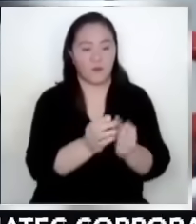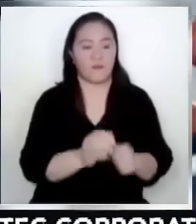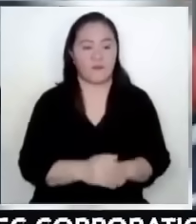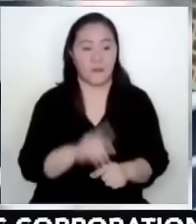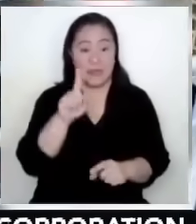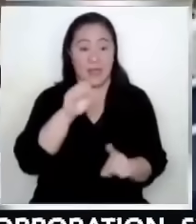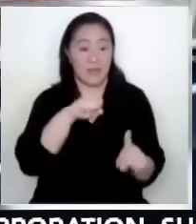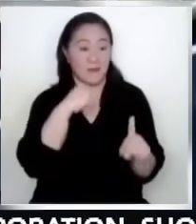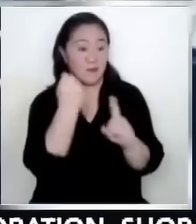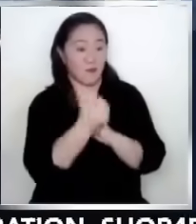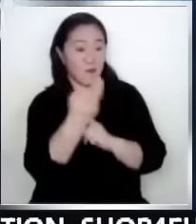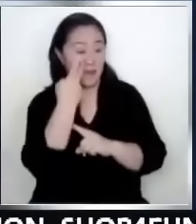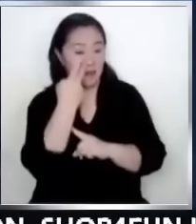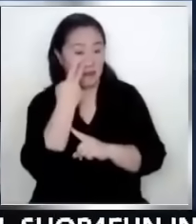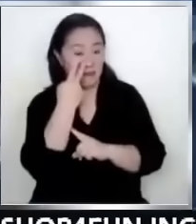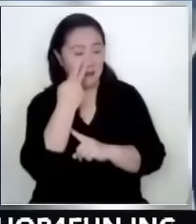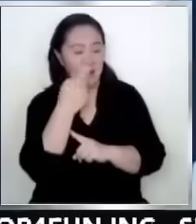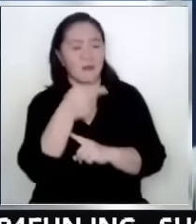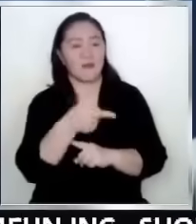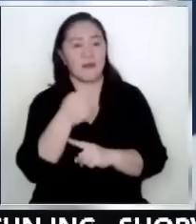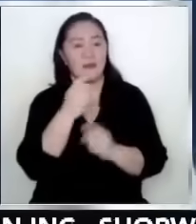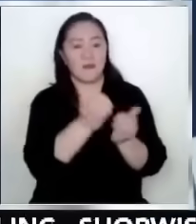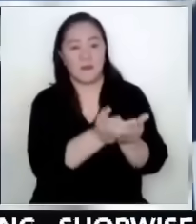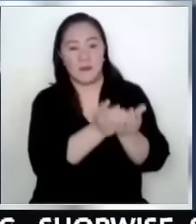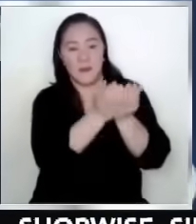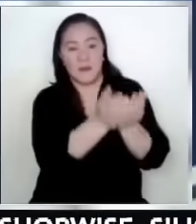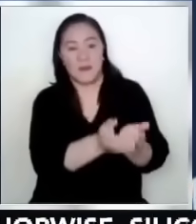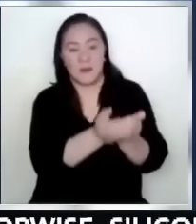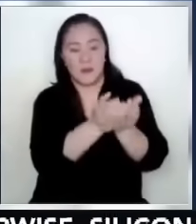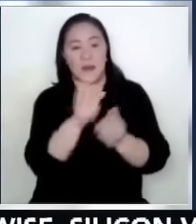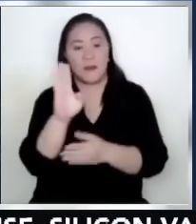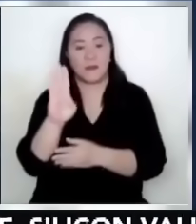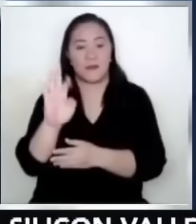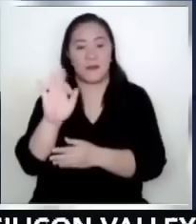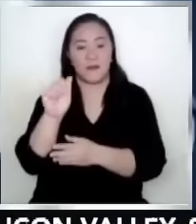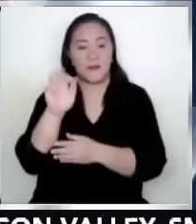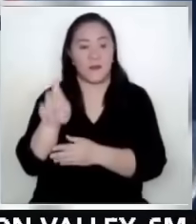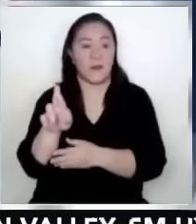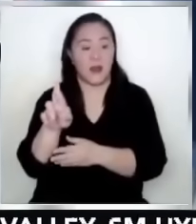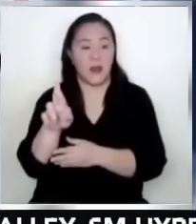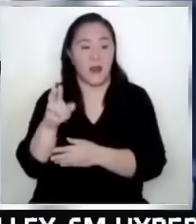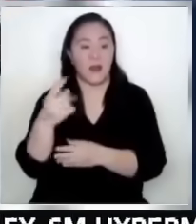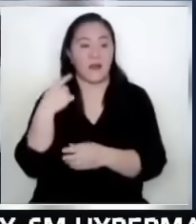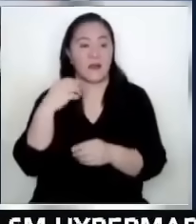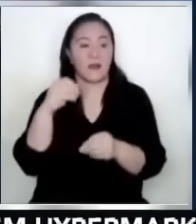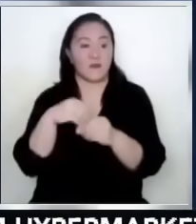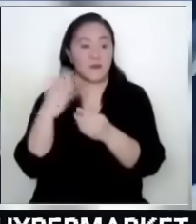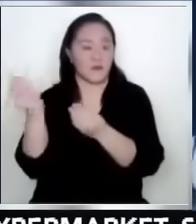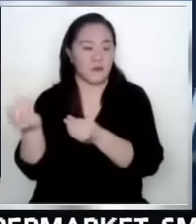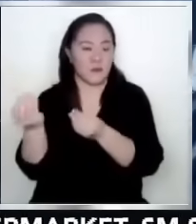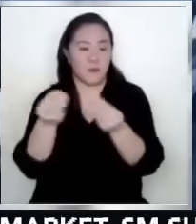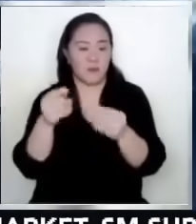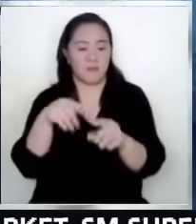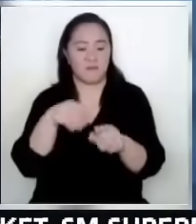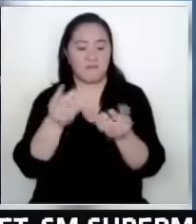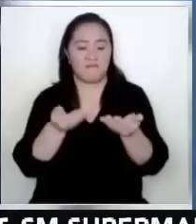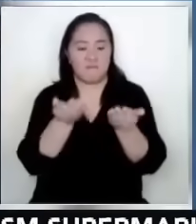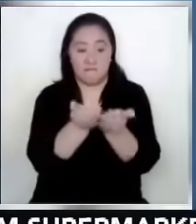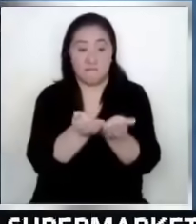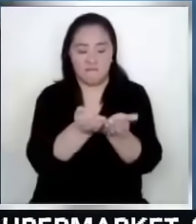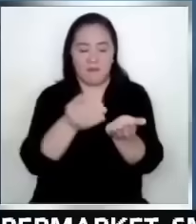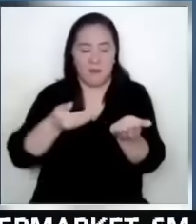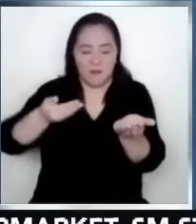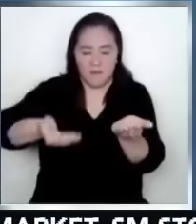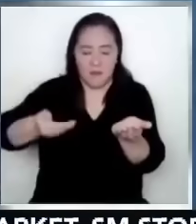kapag dumarating na itong barko ng BIFAR na may kargang krudo. Itong kanilang barko na papaligiran ng mga mangiisda na